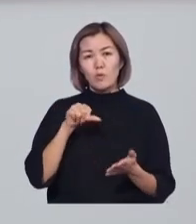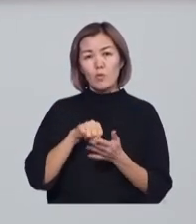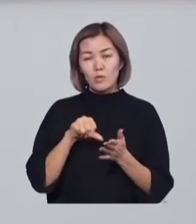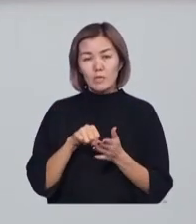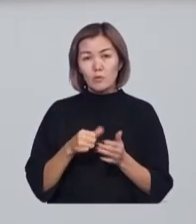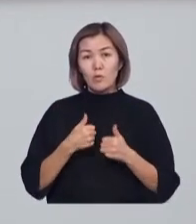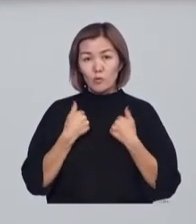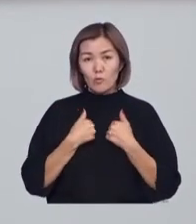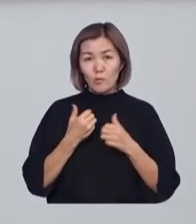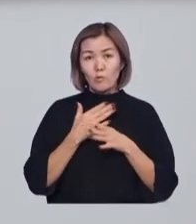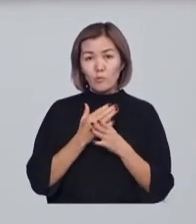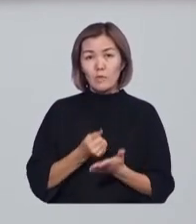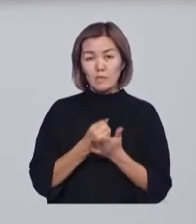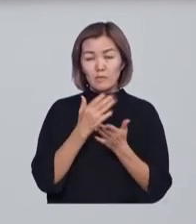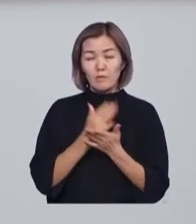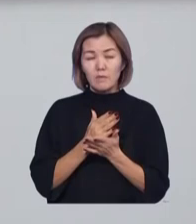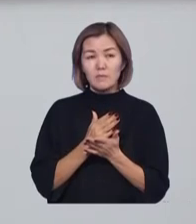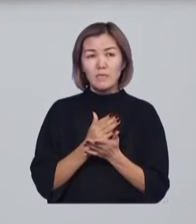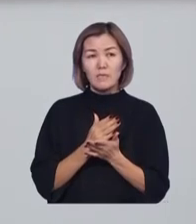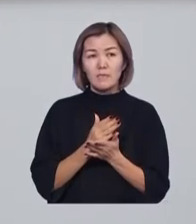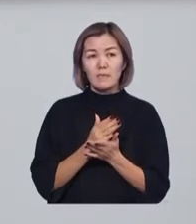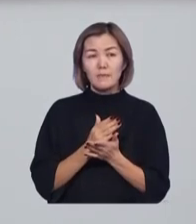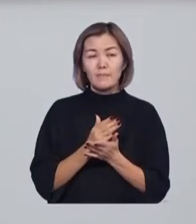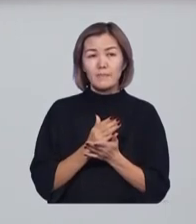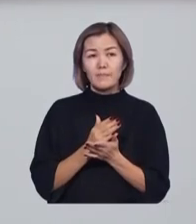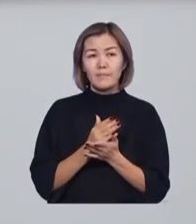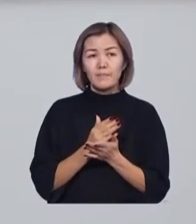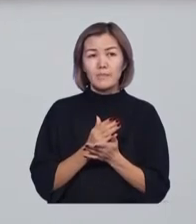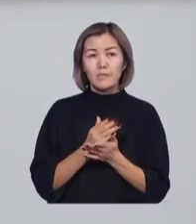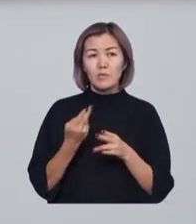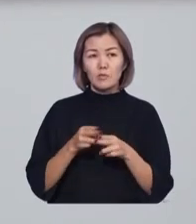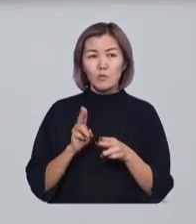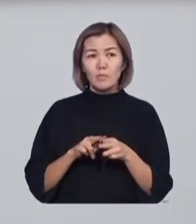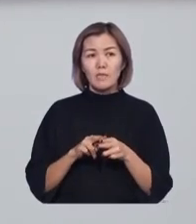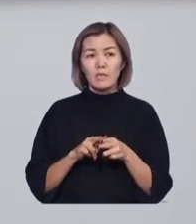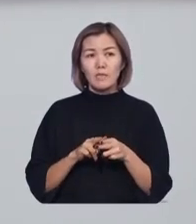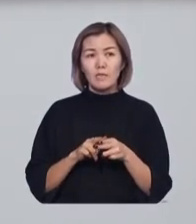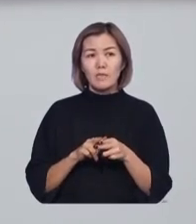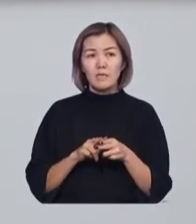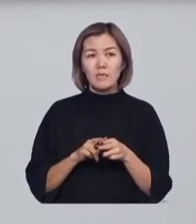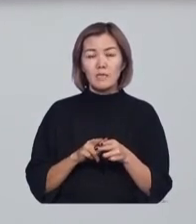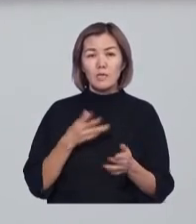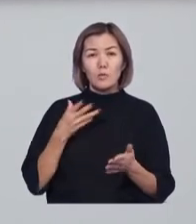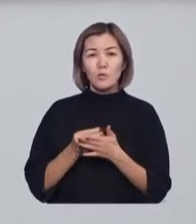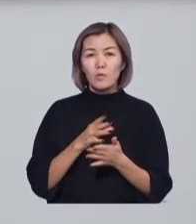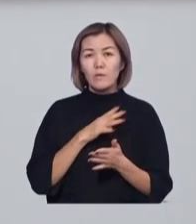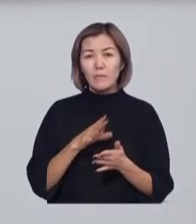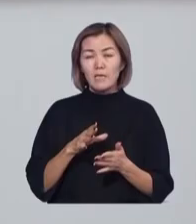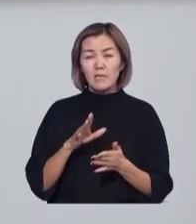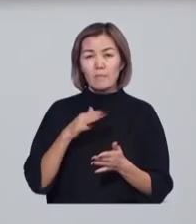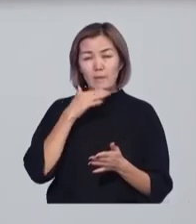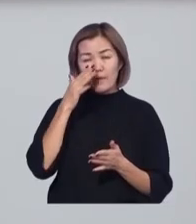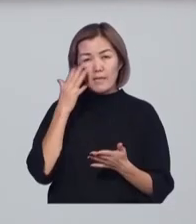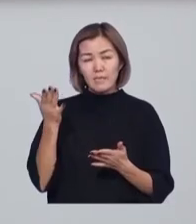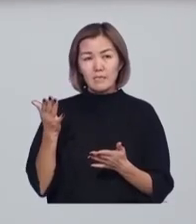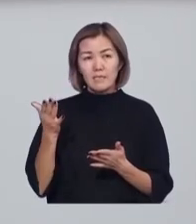Сондай нелер болып отыр, жұмыс шаралары өткізіп отырмыз. Сонымен қатар сол төлемей жүрген әкелерінде мысалға олардың